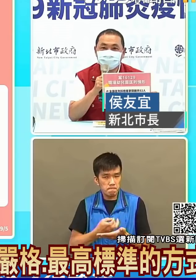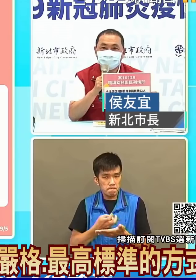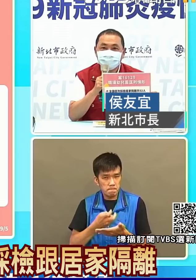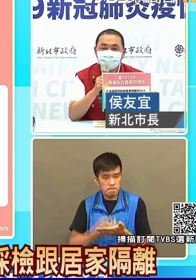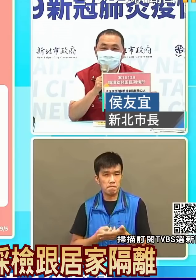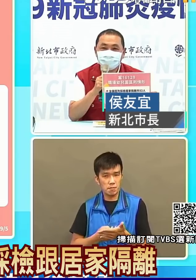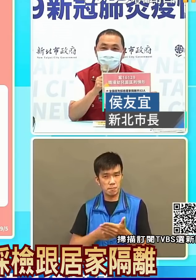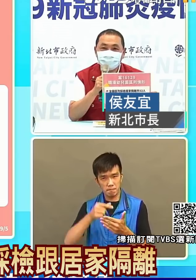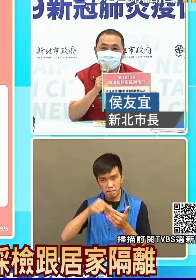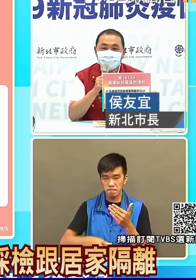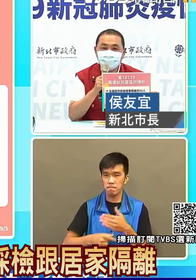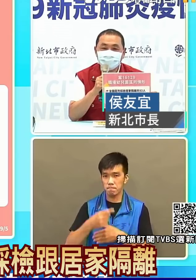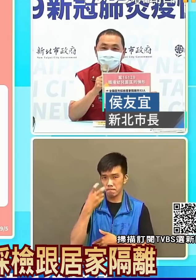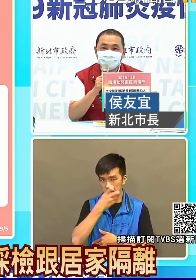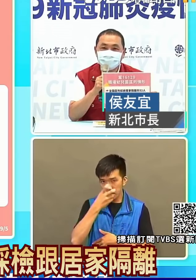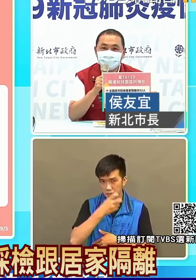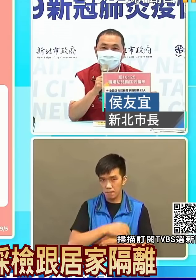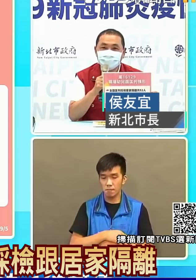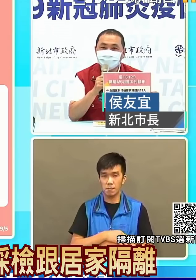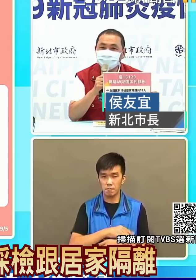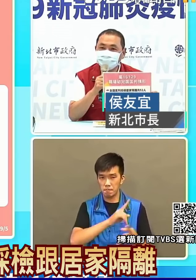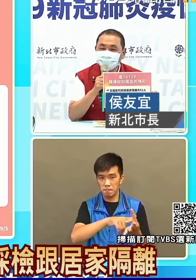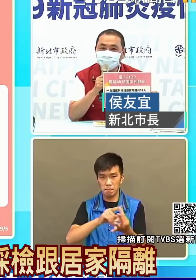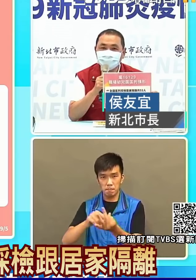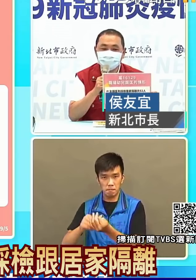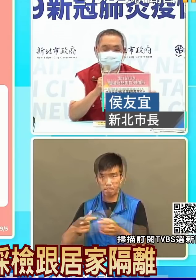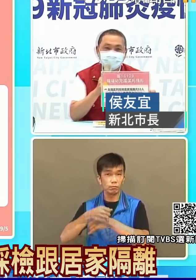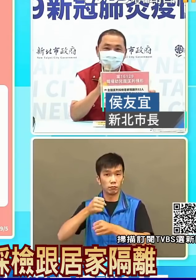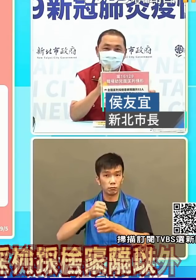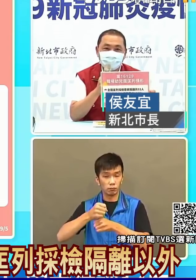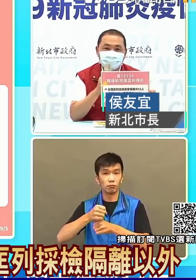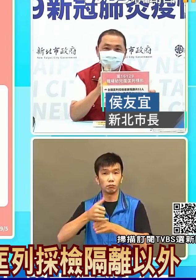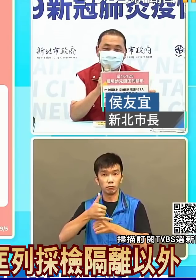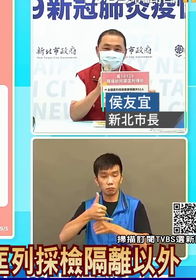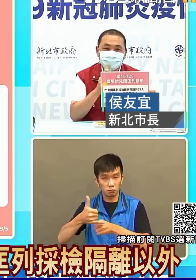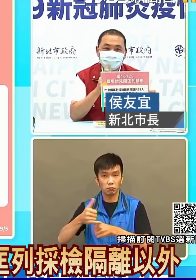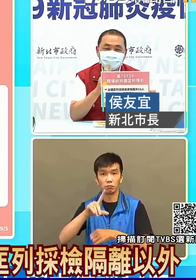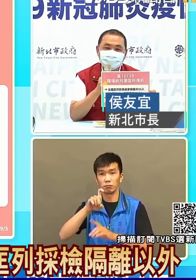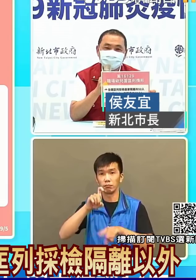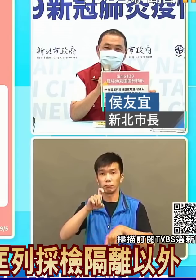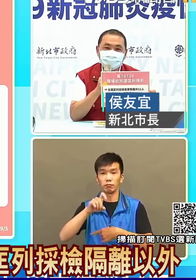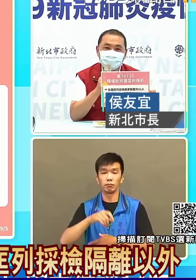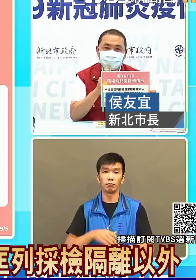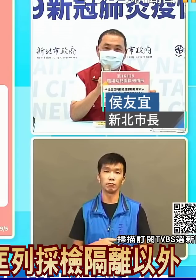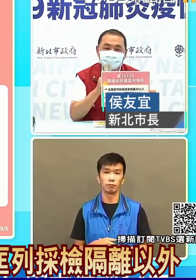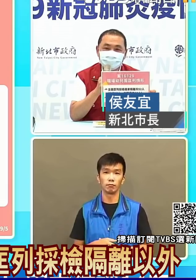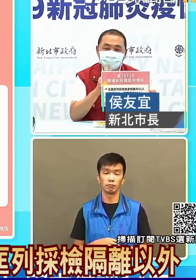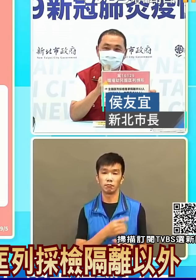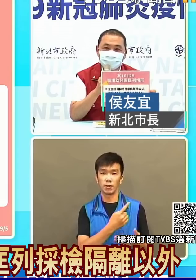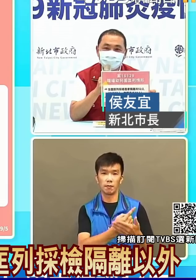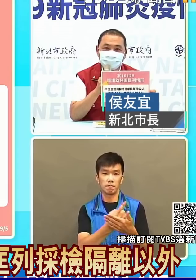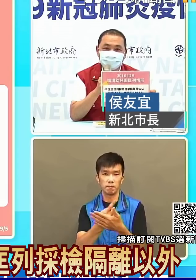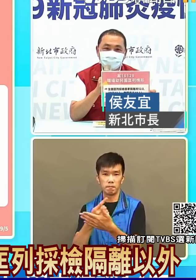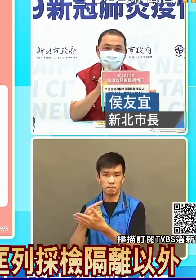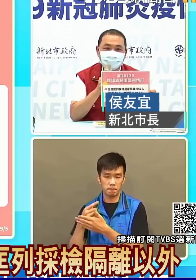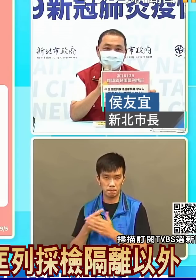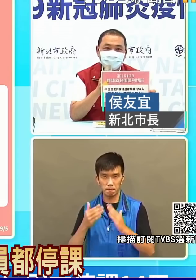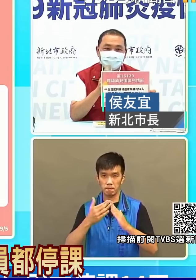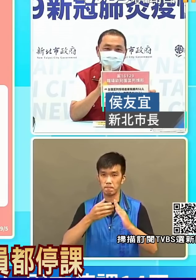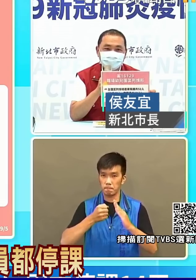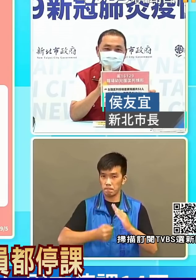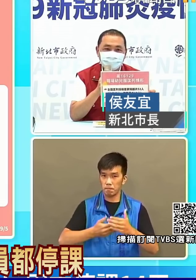式来扩大框列跟采检跟居家隔离，不但所有人扩大框列采检隔离以